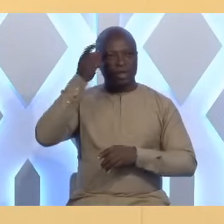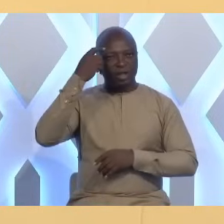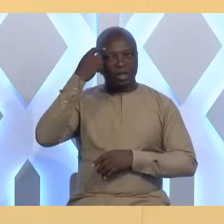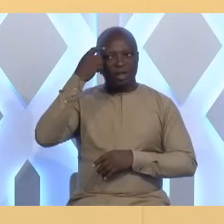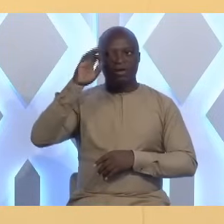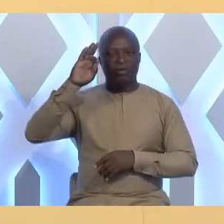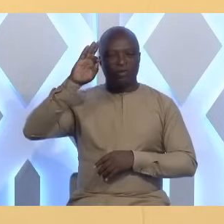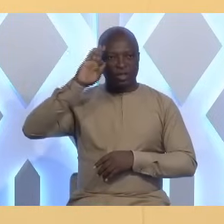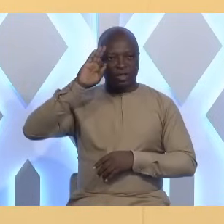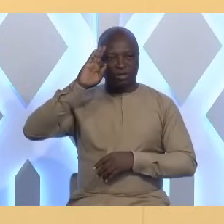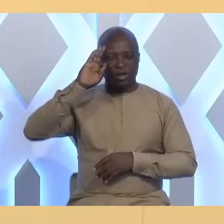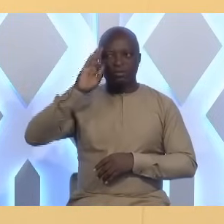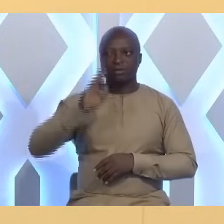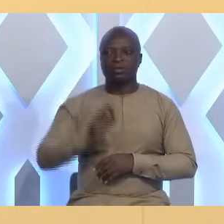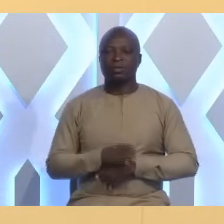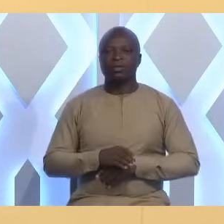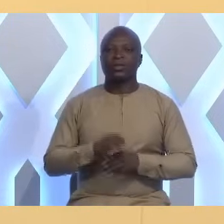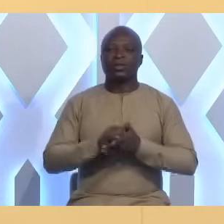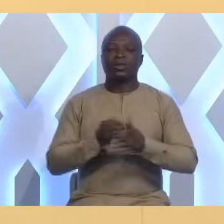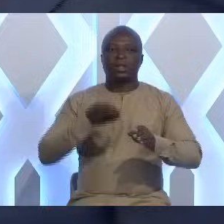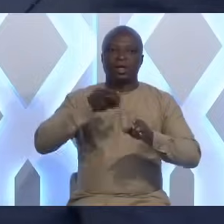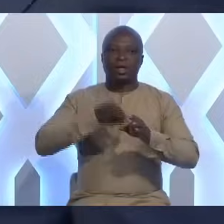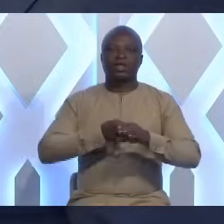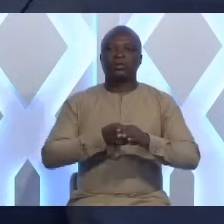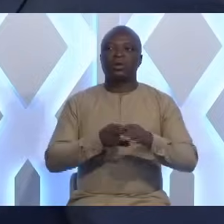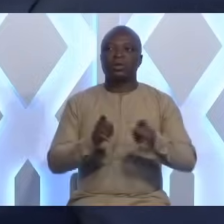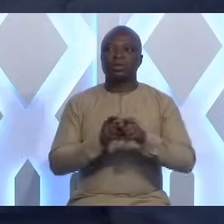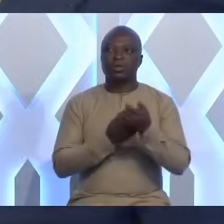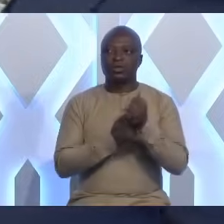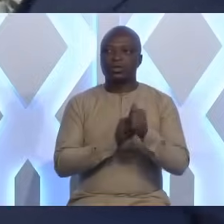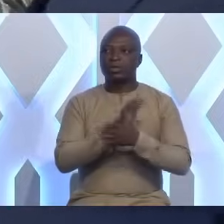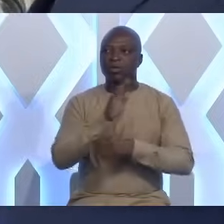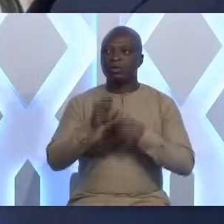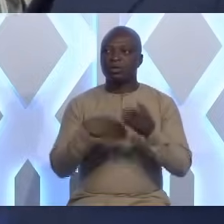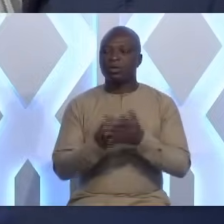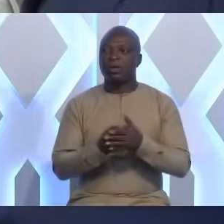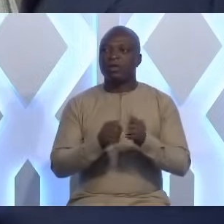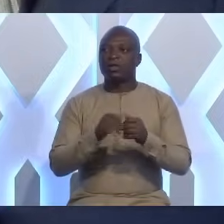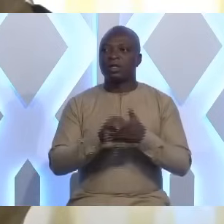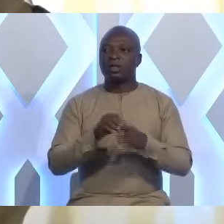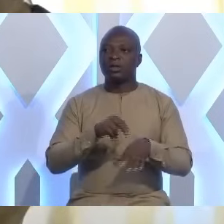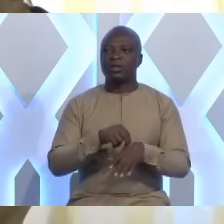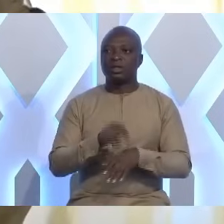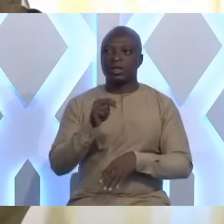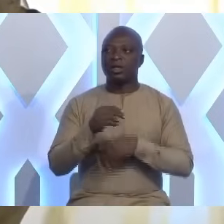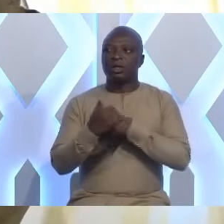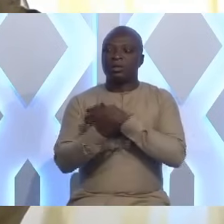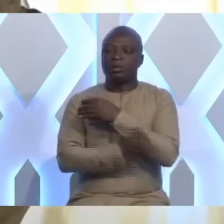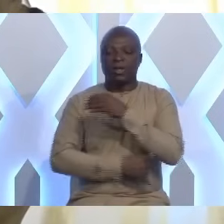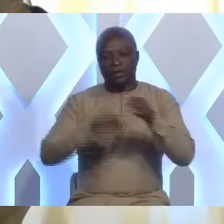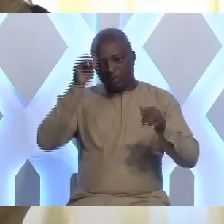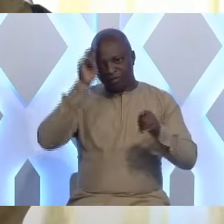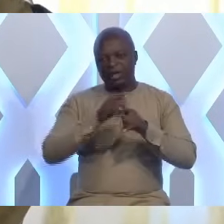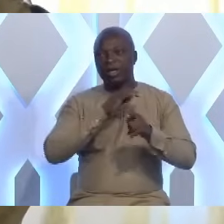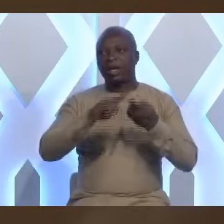Fort Essozimna Niasingbe. Cet engagement le précède sur tous les fronts. L'un d'eux est le Niger, pays frère et ami